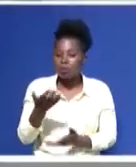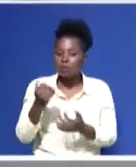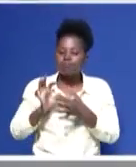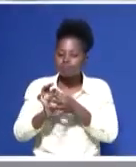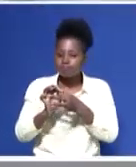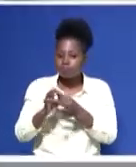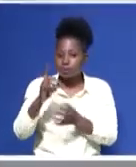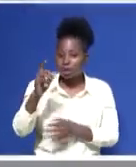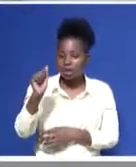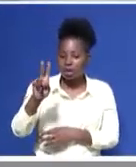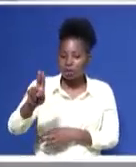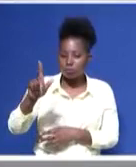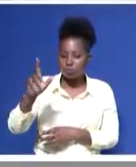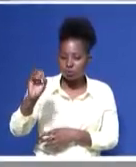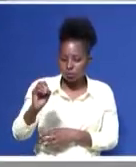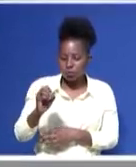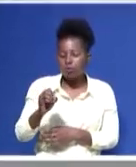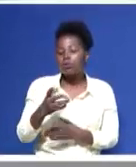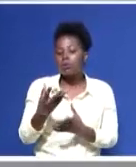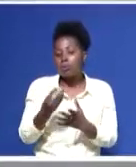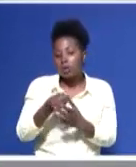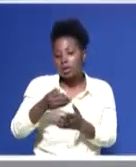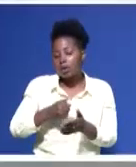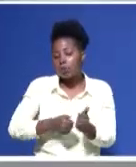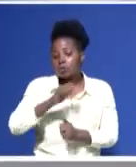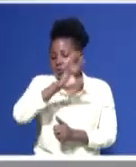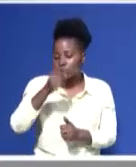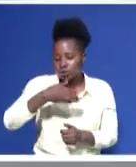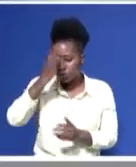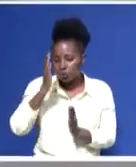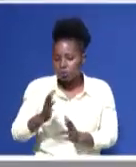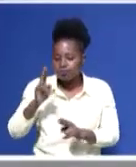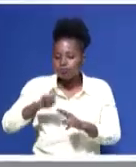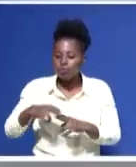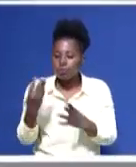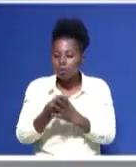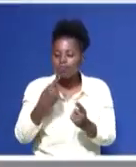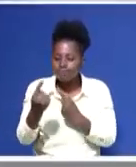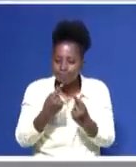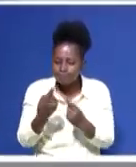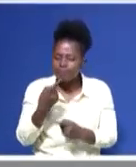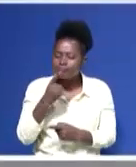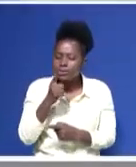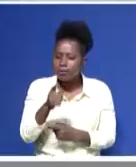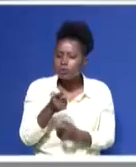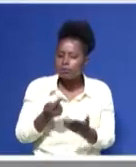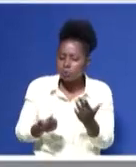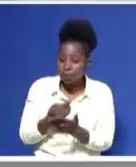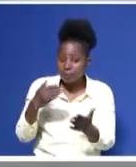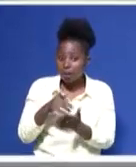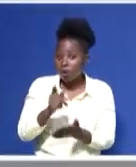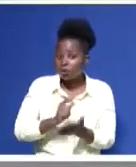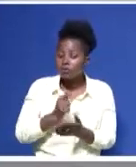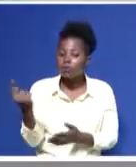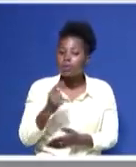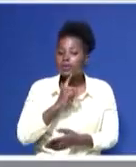au kuwasiliana na DARUSO pamoja na uongozi mzima wa chuo cha Dar es Salaam kukaa pamoja kujadili ni nini hasa kimetokea mpaka wanafunzi hao wakaja